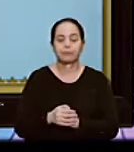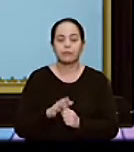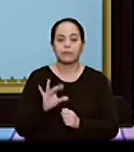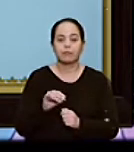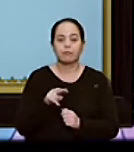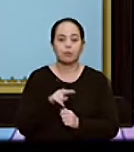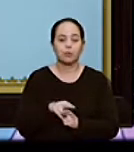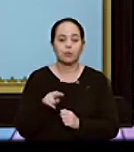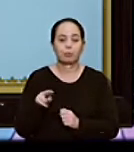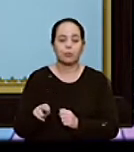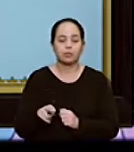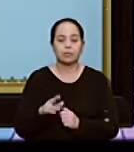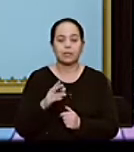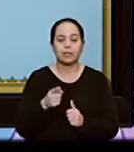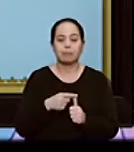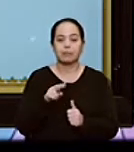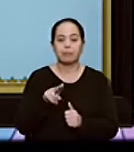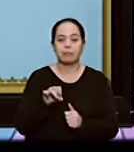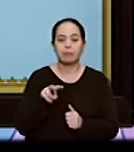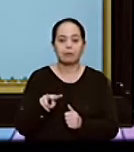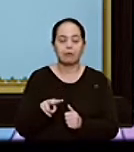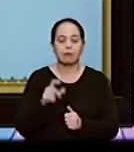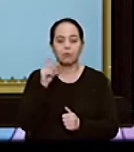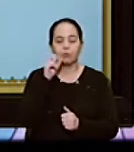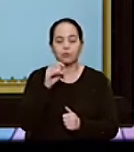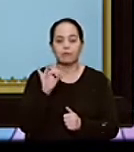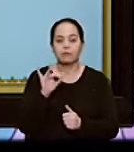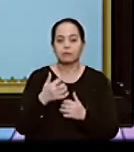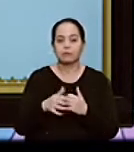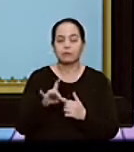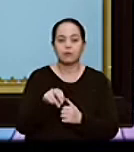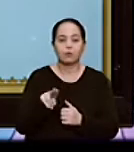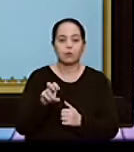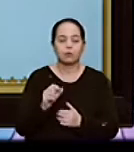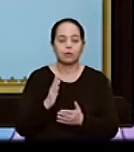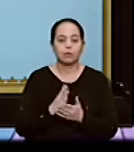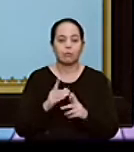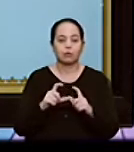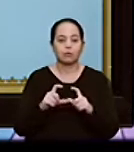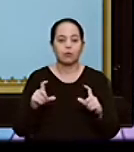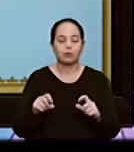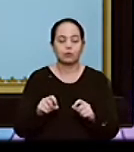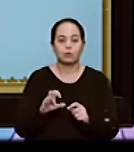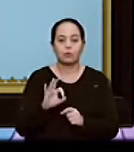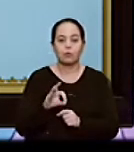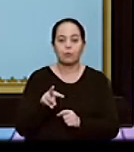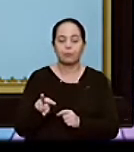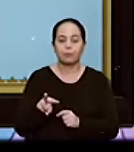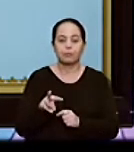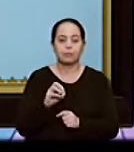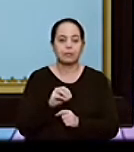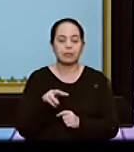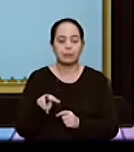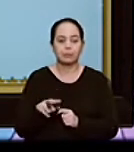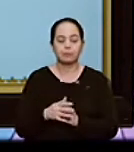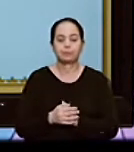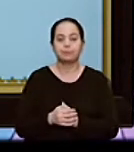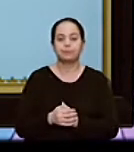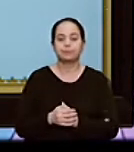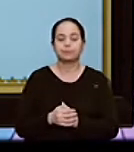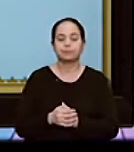предложном падеже имена прилагательные мужского и среднего рода имеют окончание «ом» или «ем».